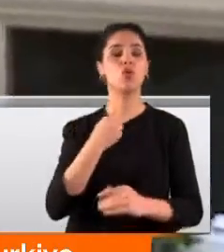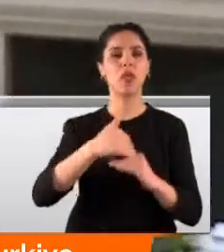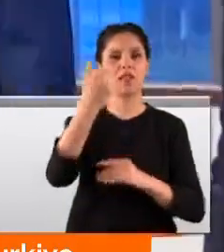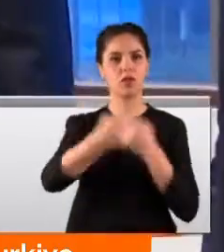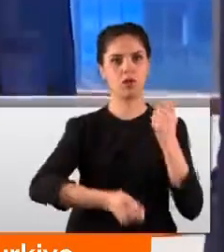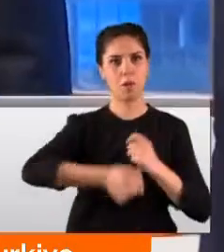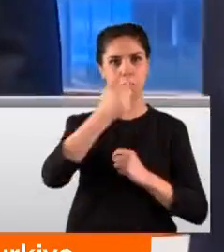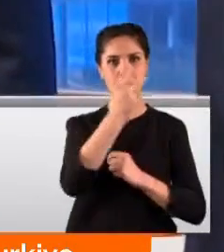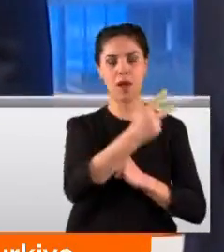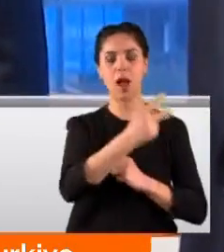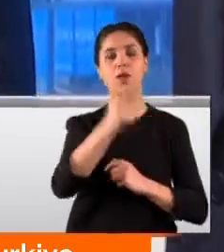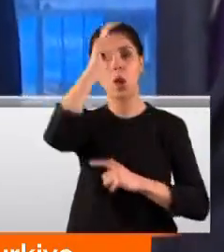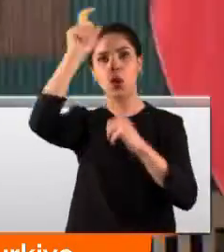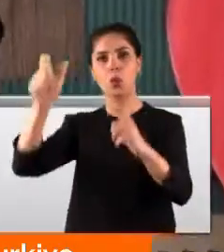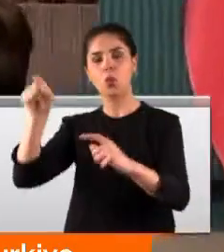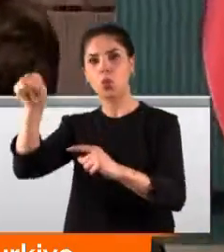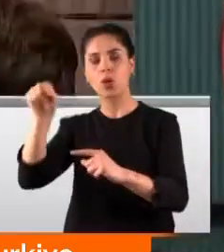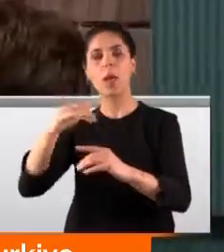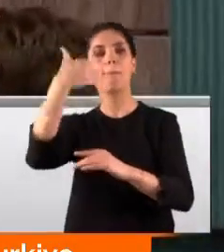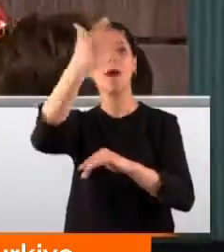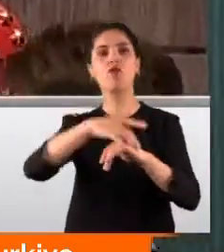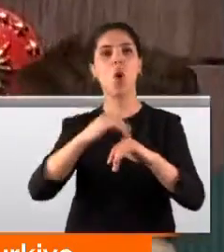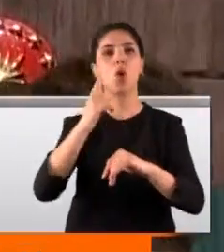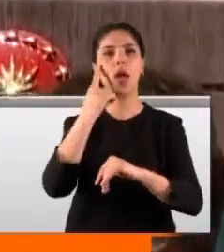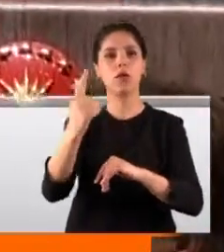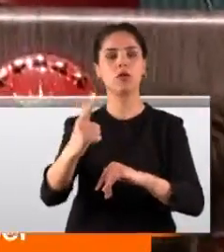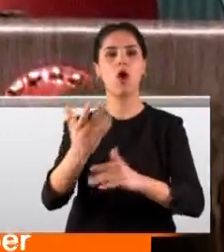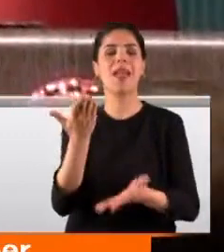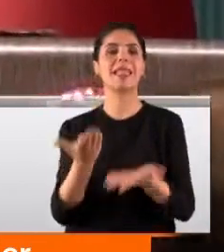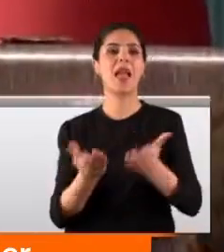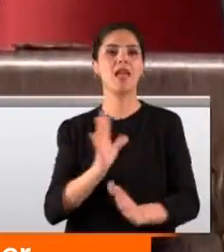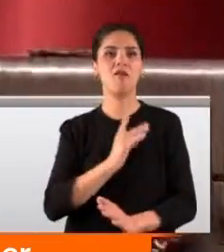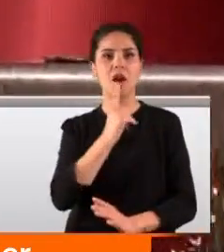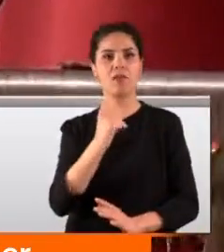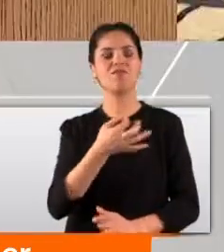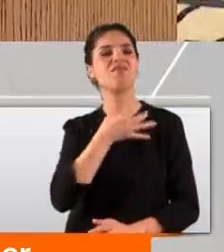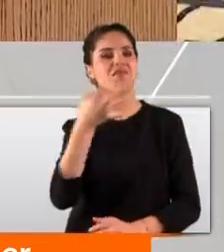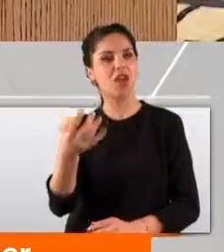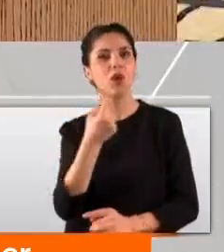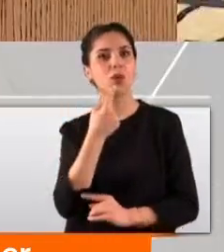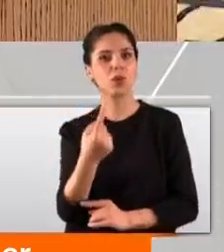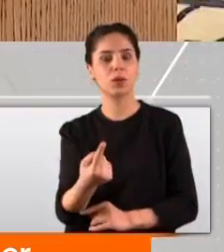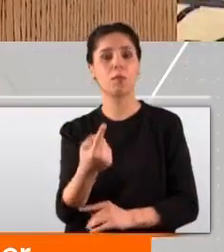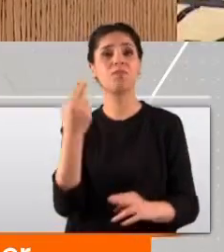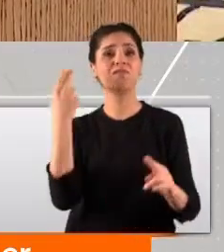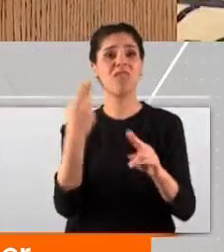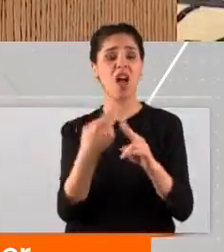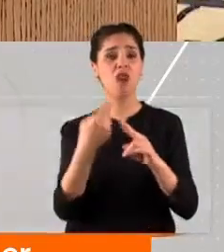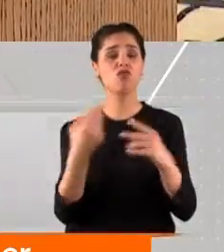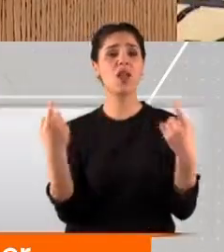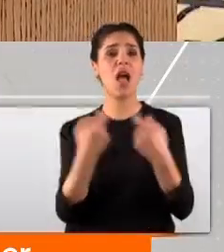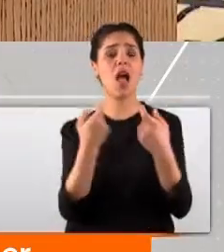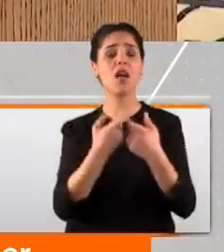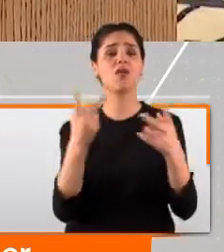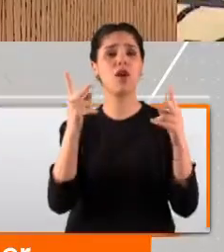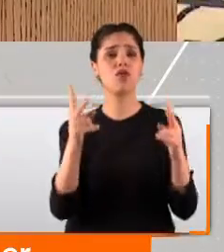Türkiye'nin diğer ülkelere göre daha dengeli ve bağımsız bir pozisyon aldığına dikkat çekti, müteşekkiriz dedi. Bir an önce ateşkesin